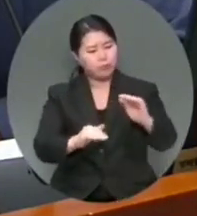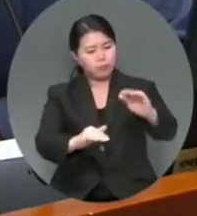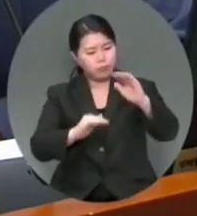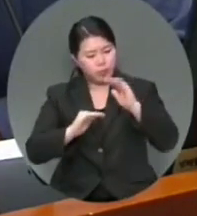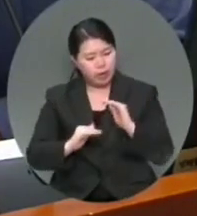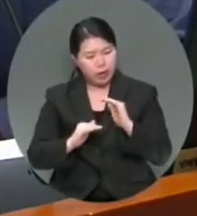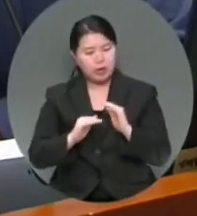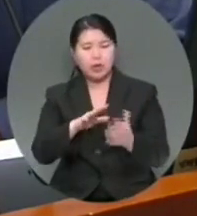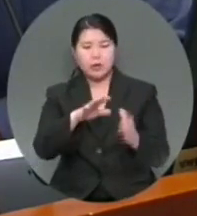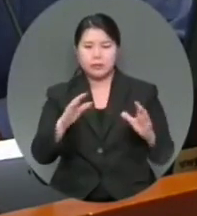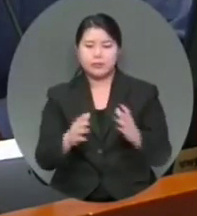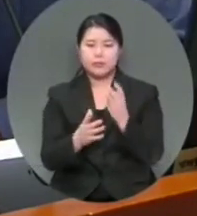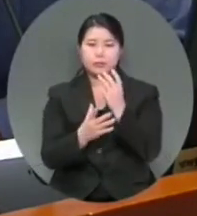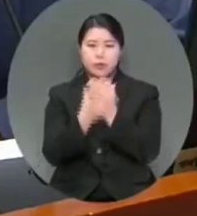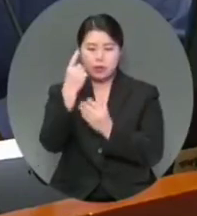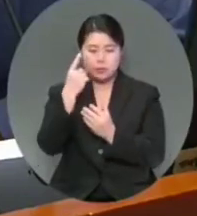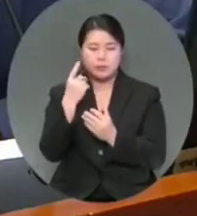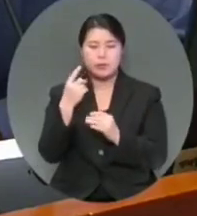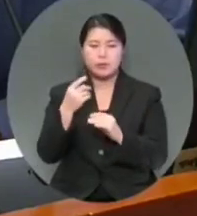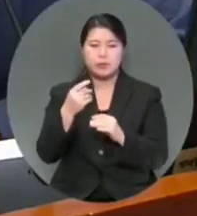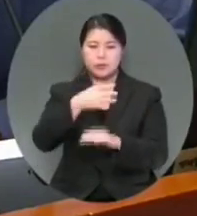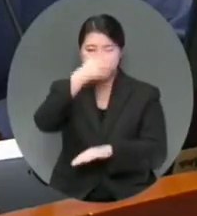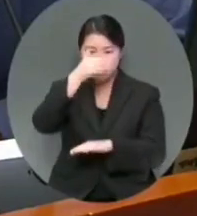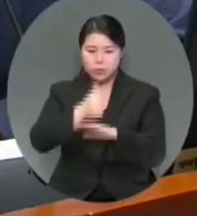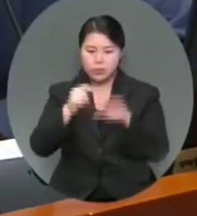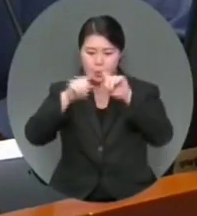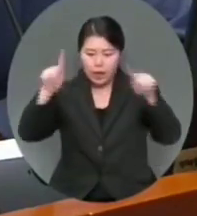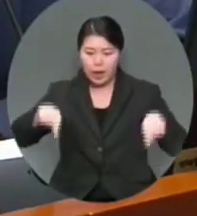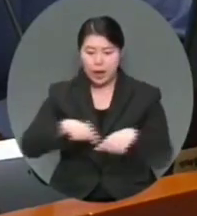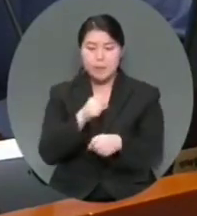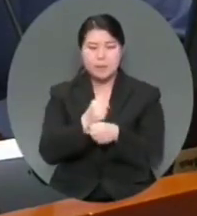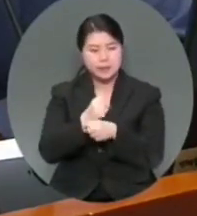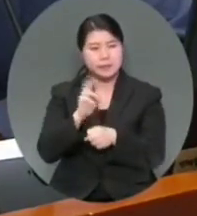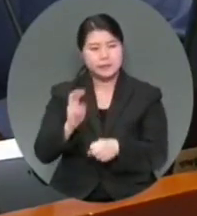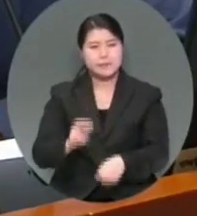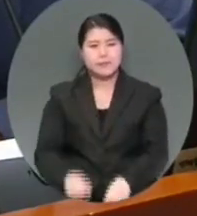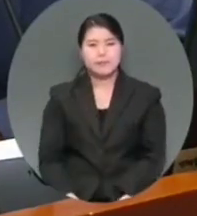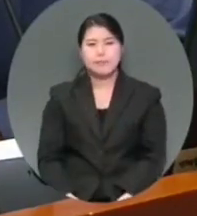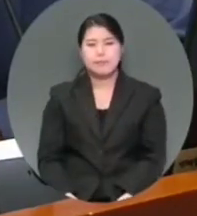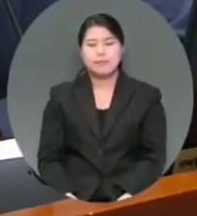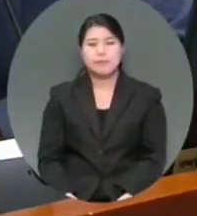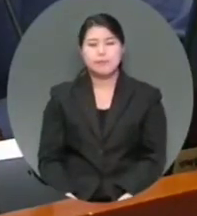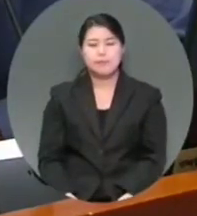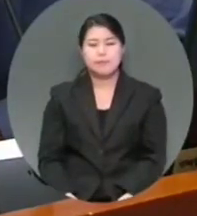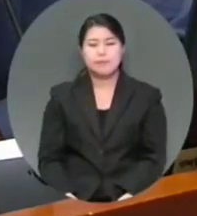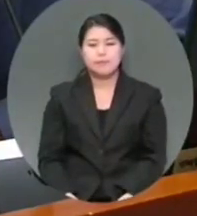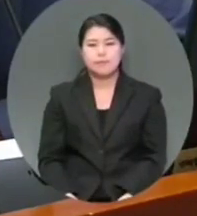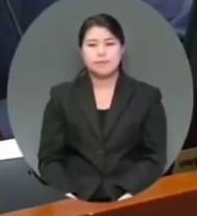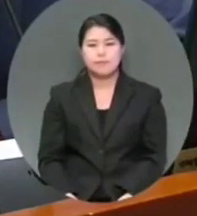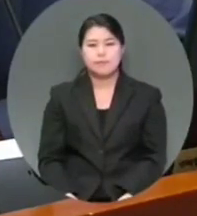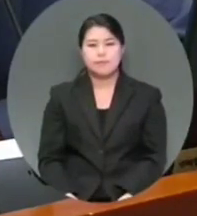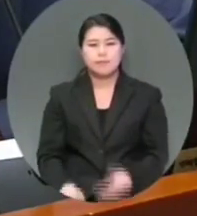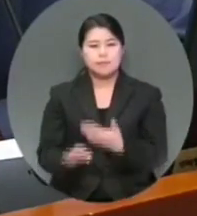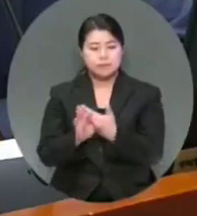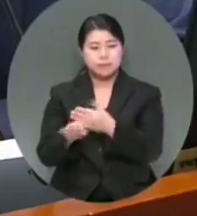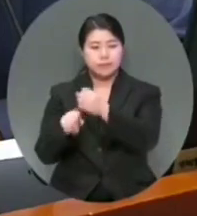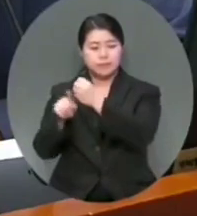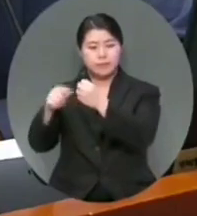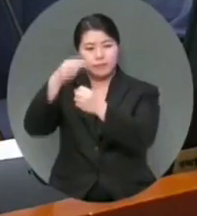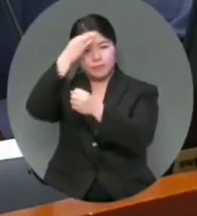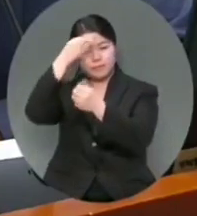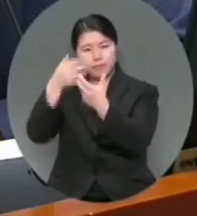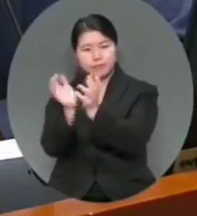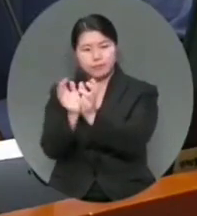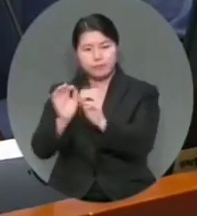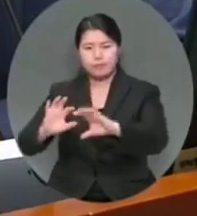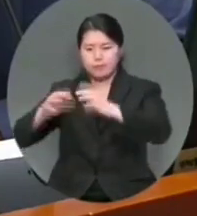그걸 종합해서 최종 안을 수렴해 가면 되지 않겠습니까? 예, 그러면 제가 과기부하고 국정감사